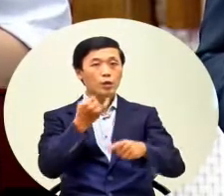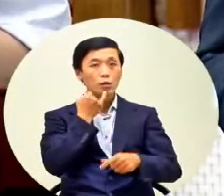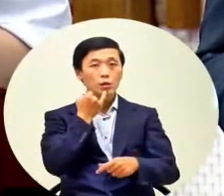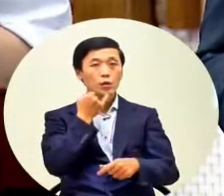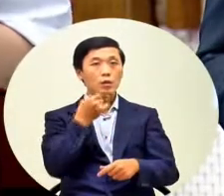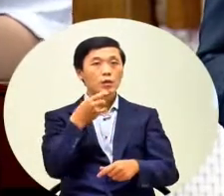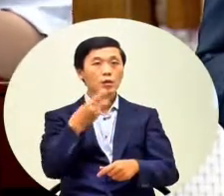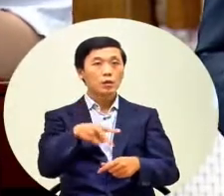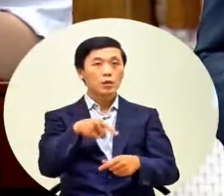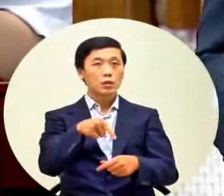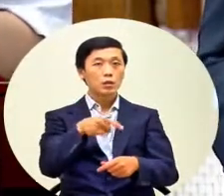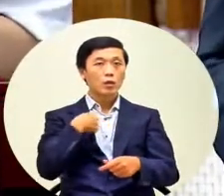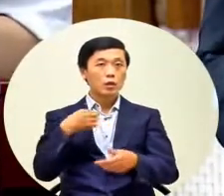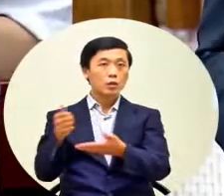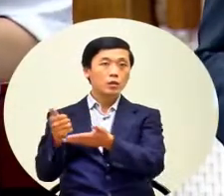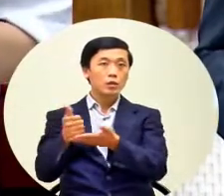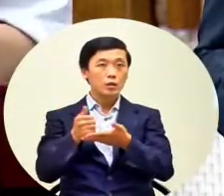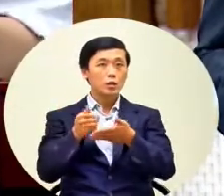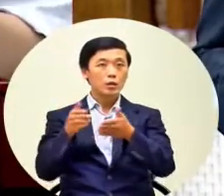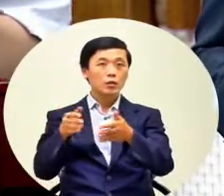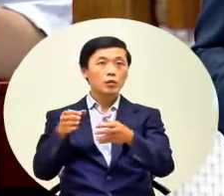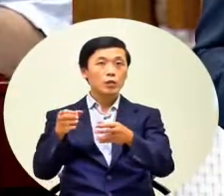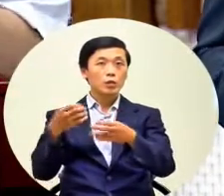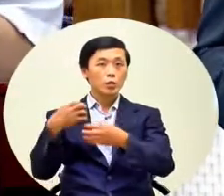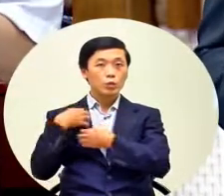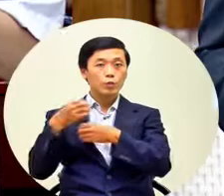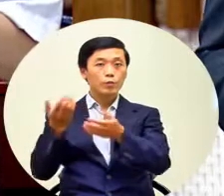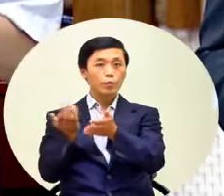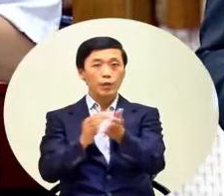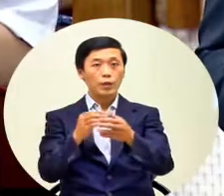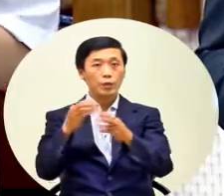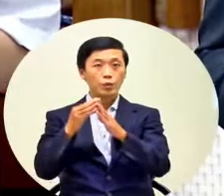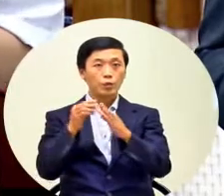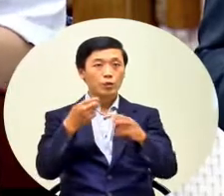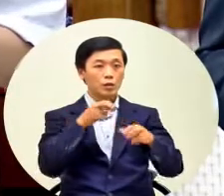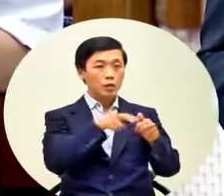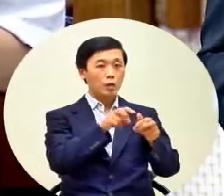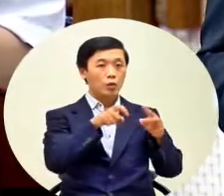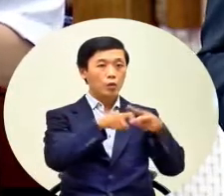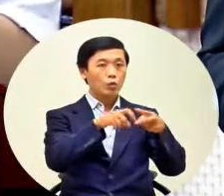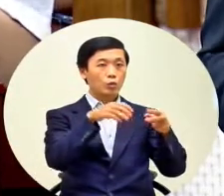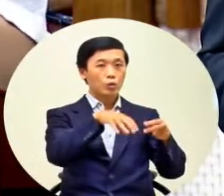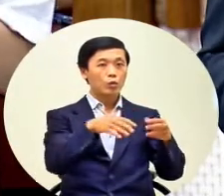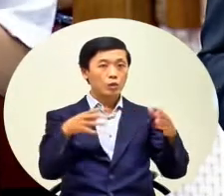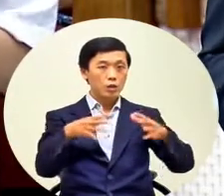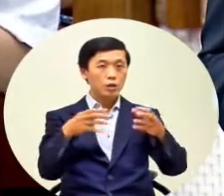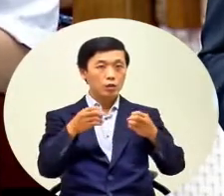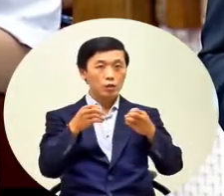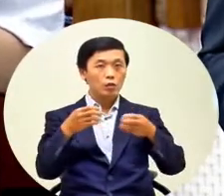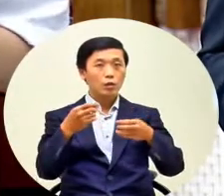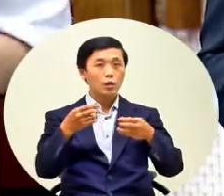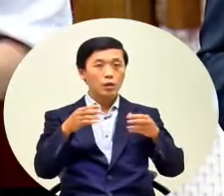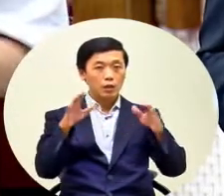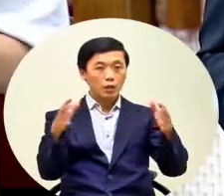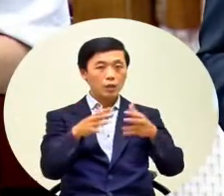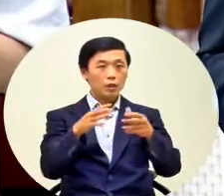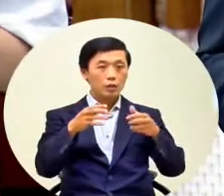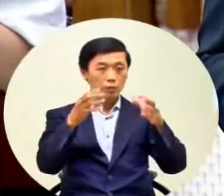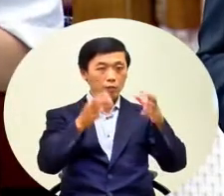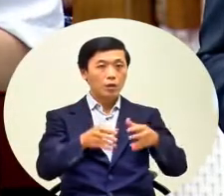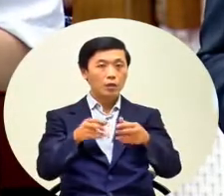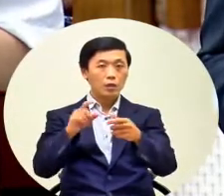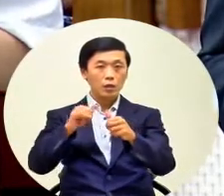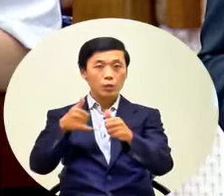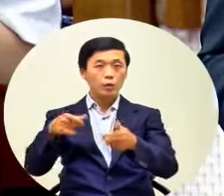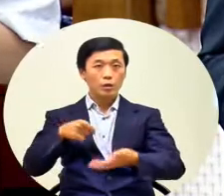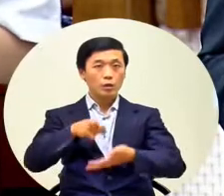要请跟经备局跟我们养工处大家一起来讨论看这块怎么样来塑造刚才议员所提到这个所谓有军事